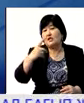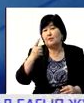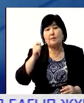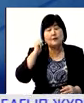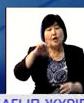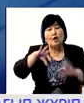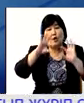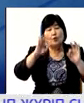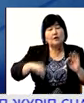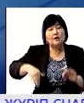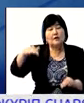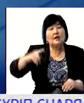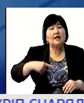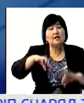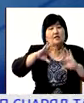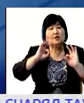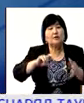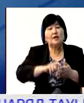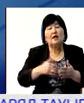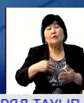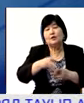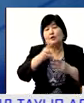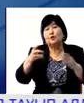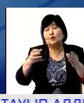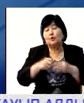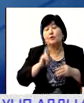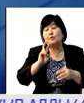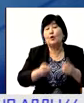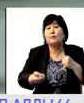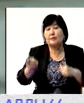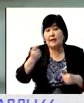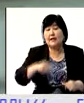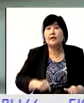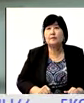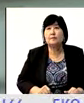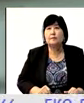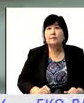жастағы өнерлі бойжеткеннің шеберханасында біздің түсірілім тобымыз болып келді.